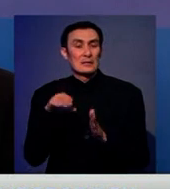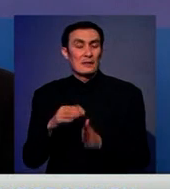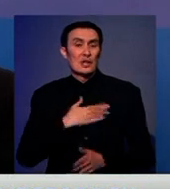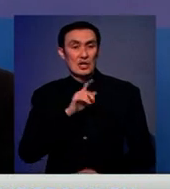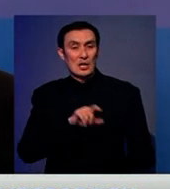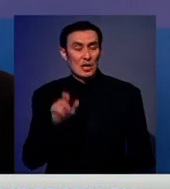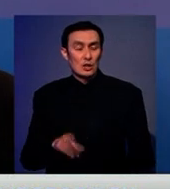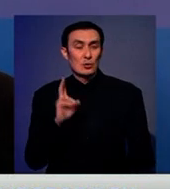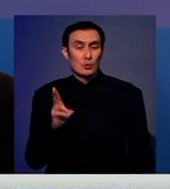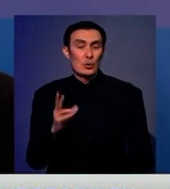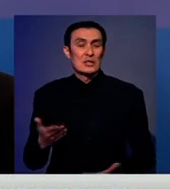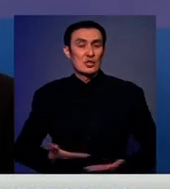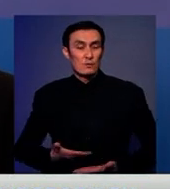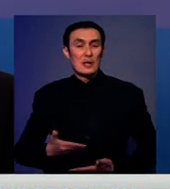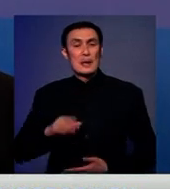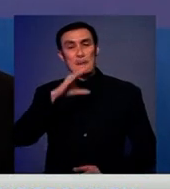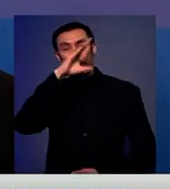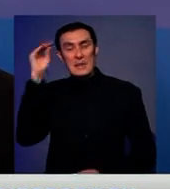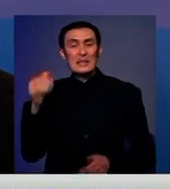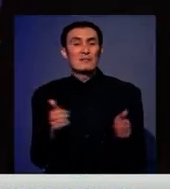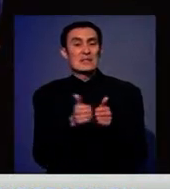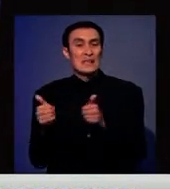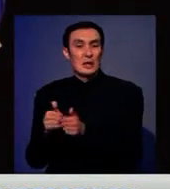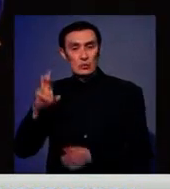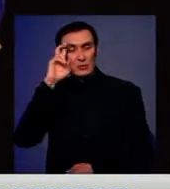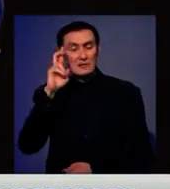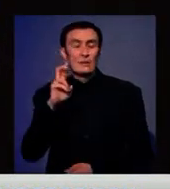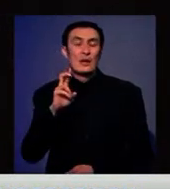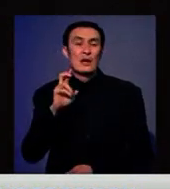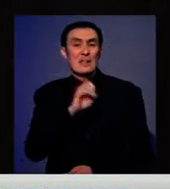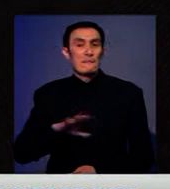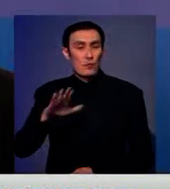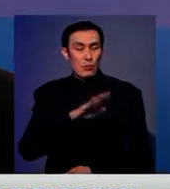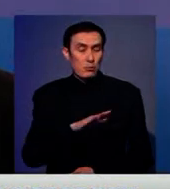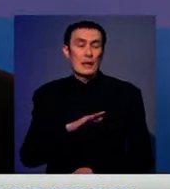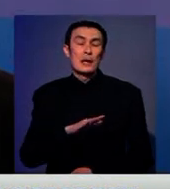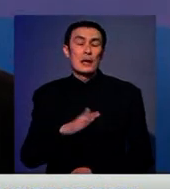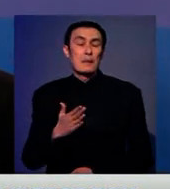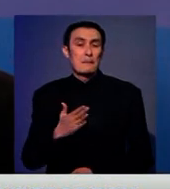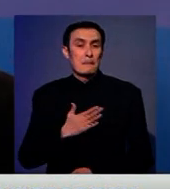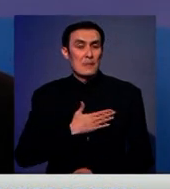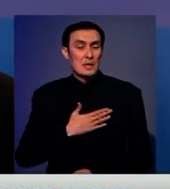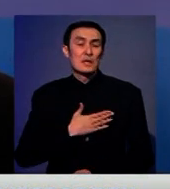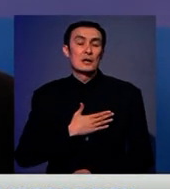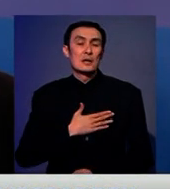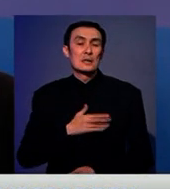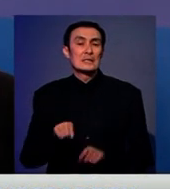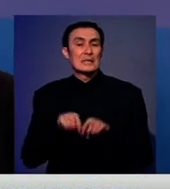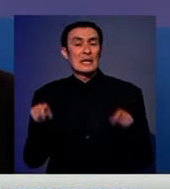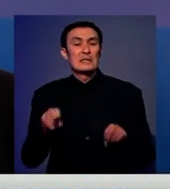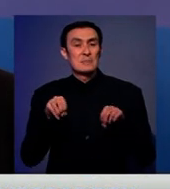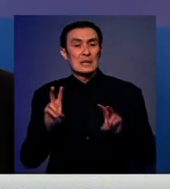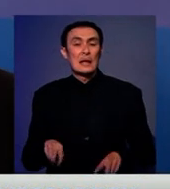наших граждан, которые проживают в Бельгии и в соседних странах, в Люксембурге, мы создали